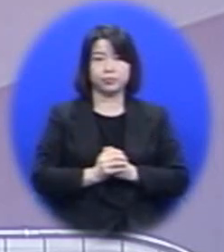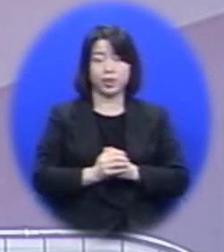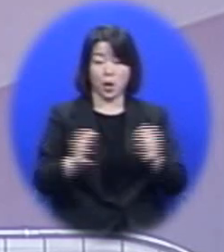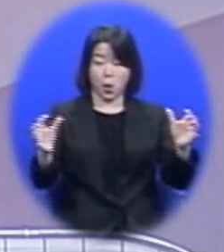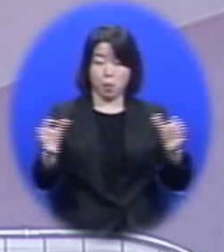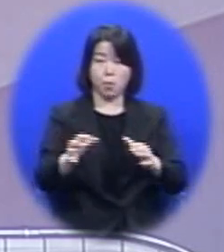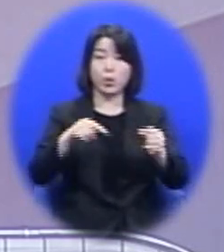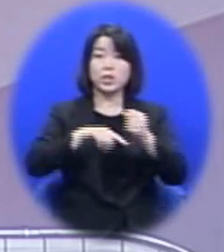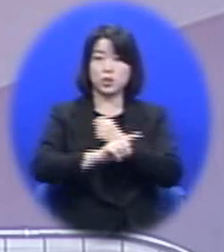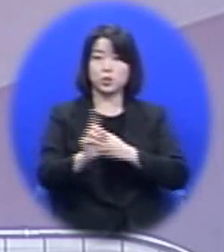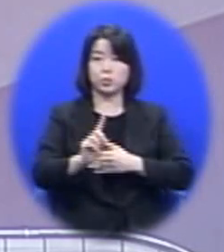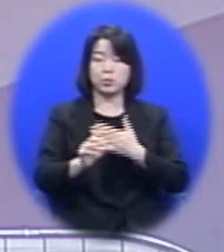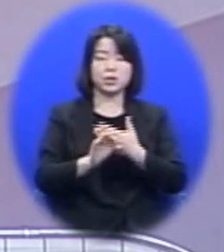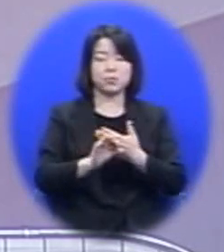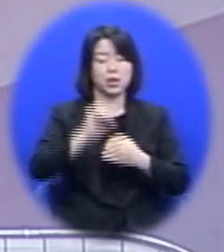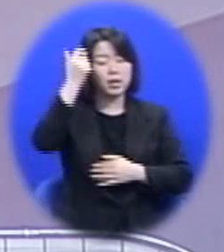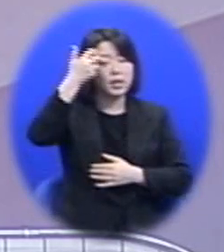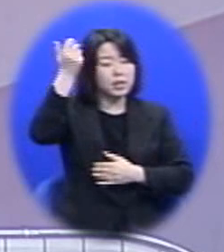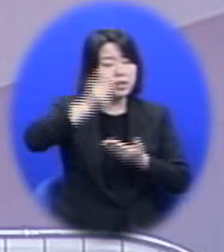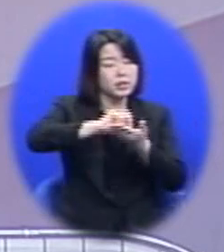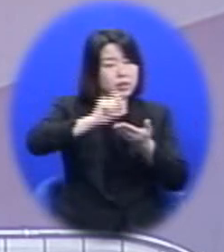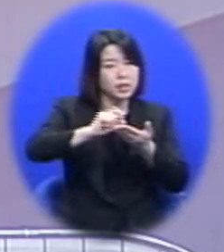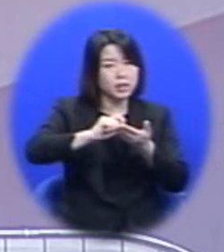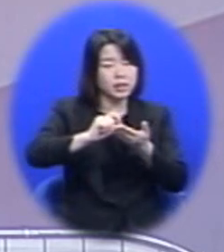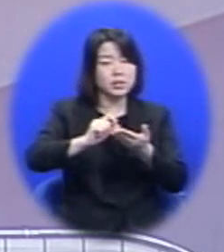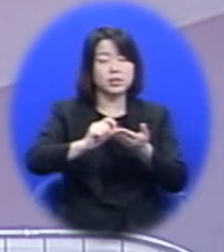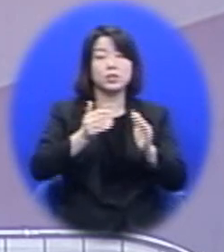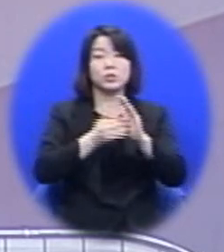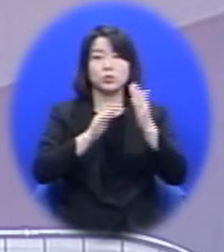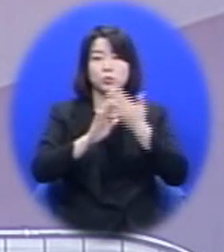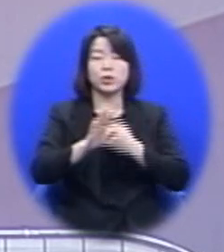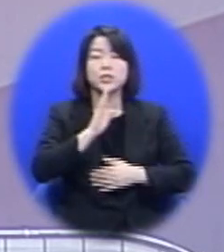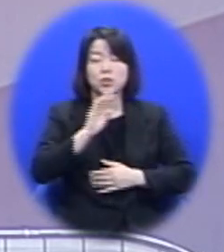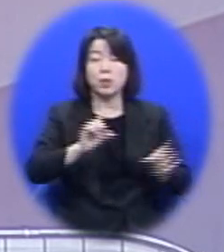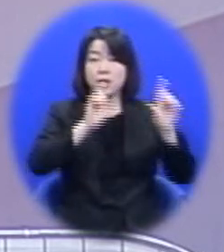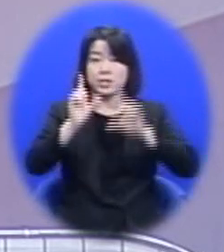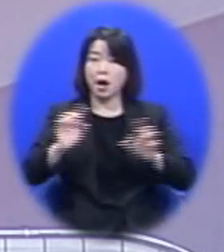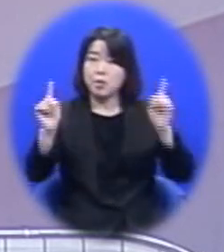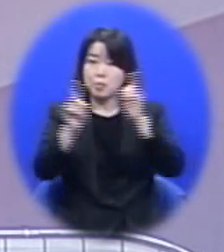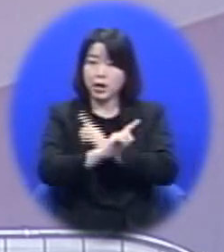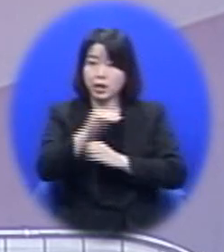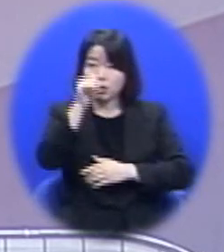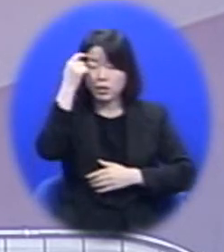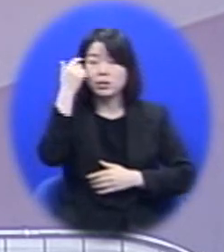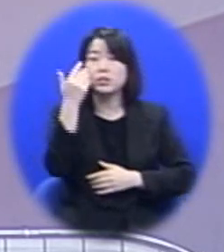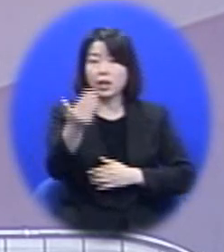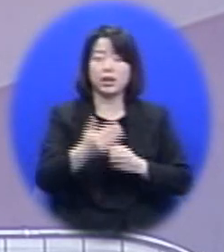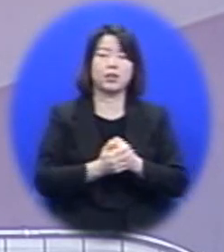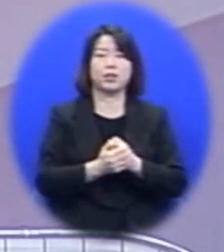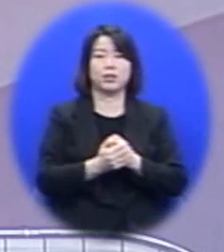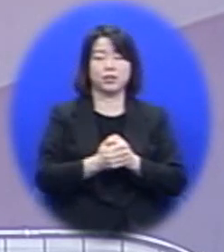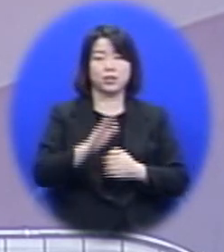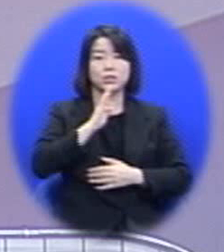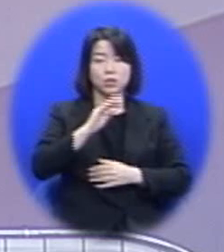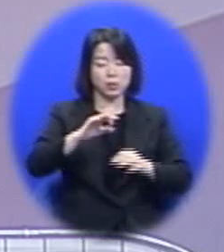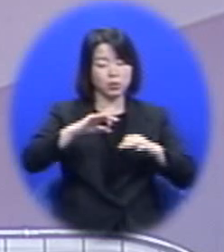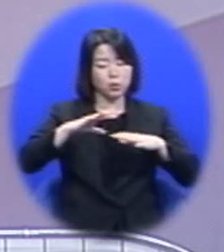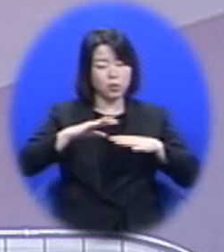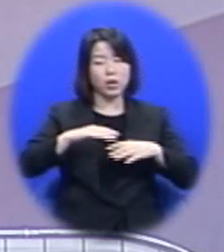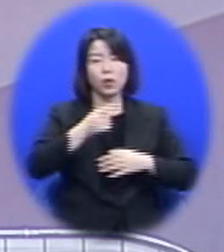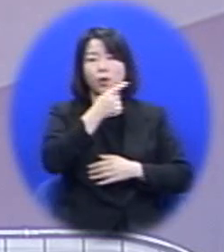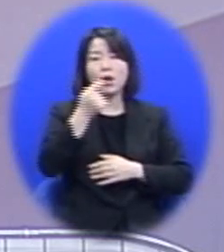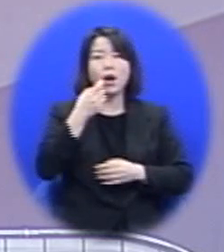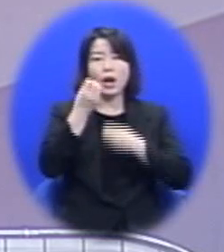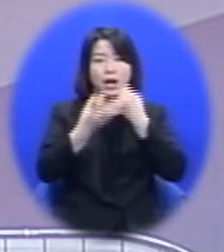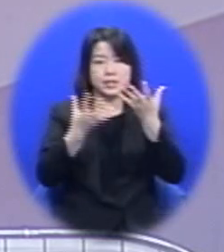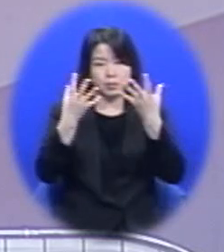모인 이유는 영성일기를 썼더니 정말 삶이 변화되었느냐는 정말 놀라운 간증들을 많이 들었습니다.